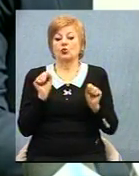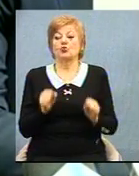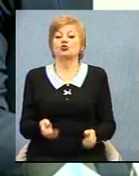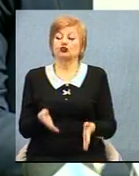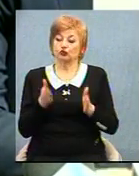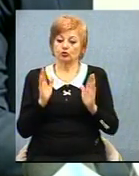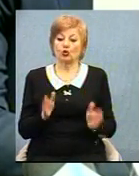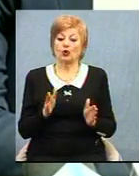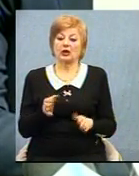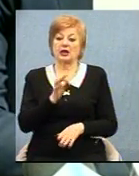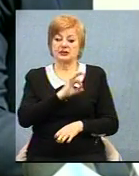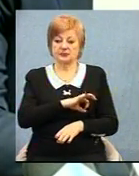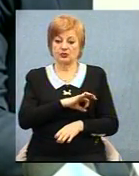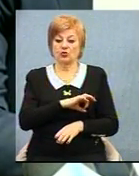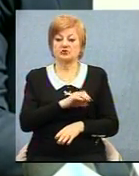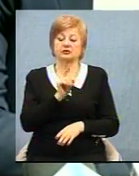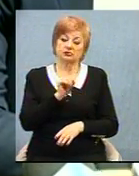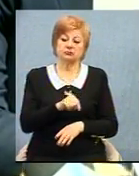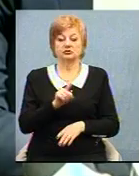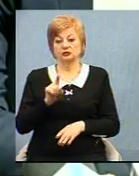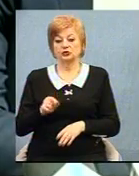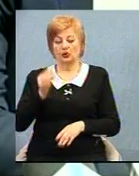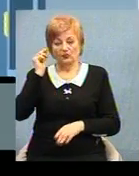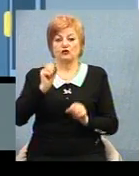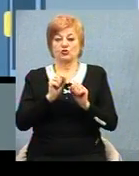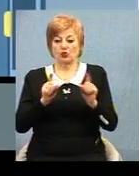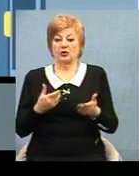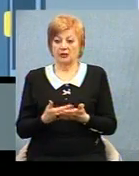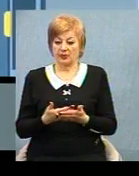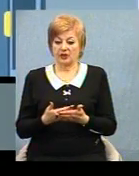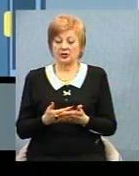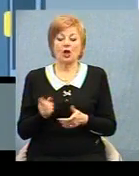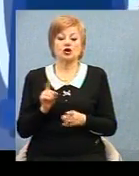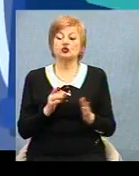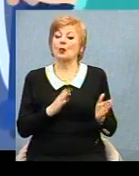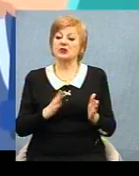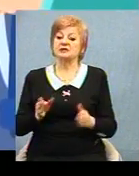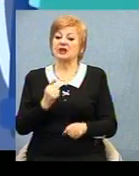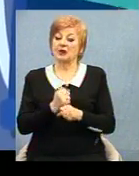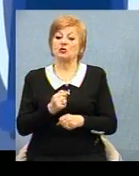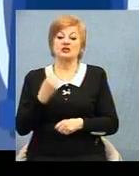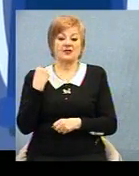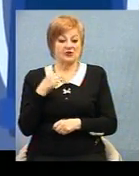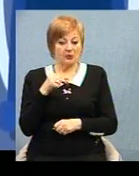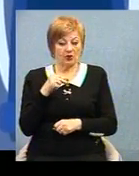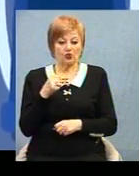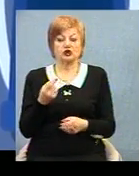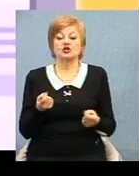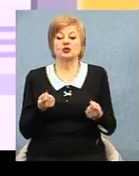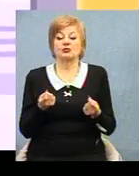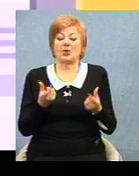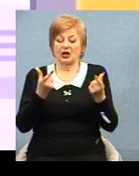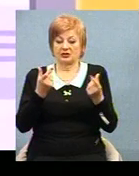только использоваться в том либо ином там учебном заведении. Аби система запрацювала у Запоріжжі, мало просто